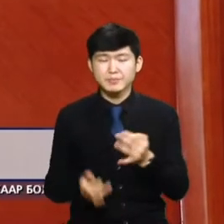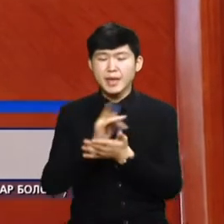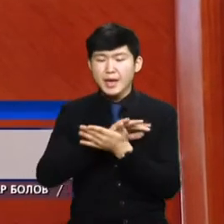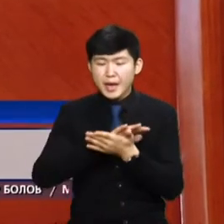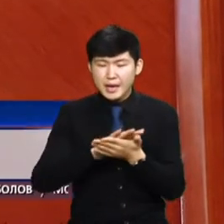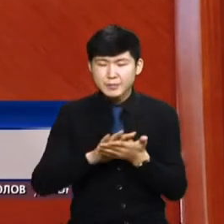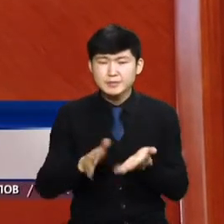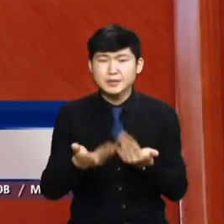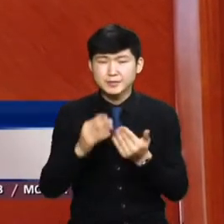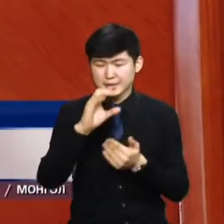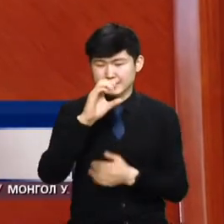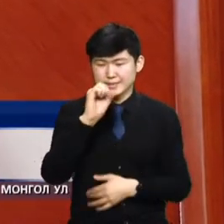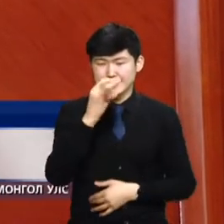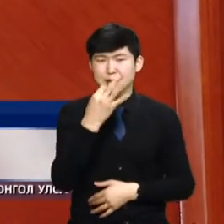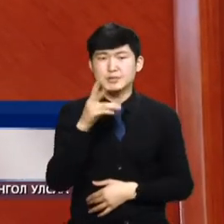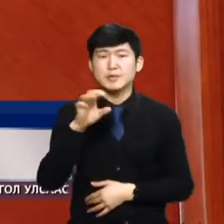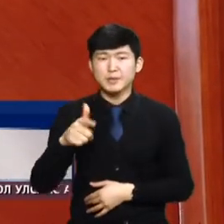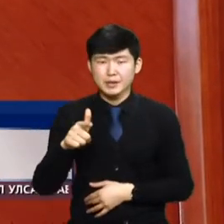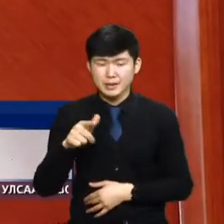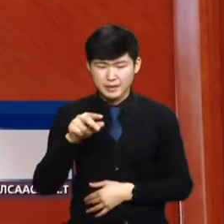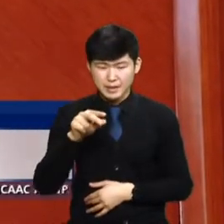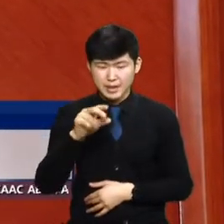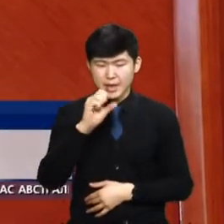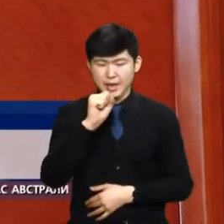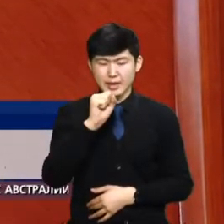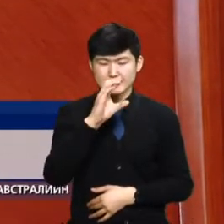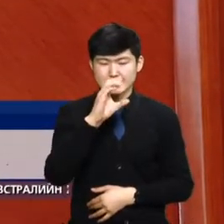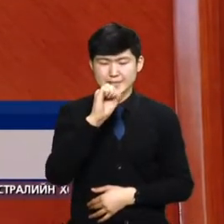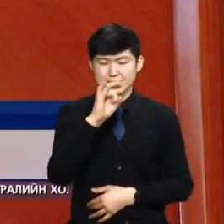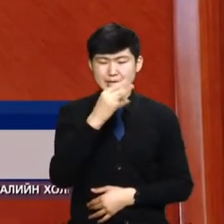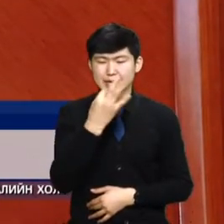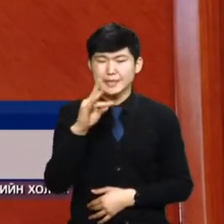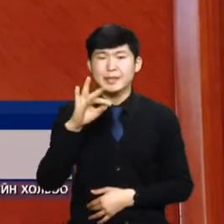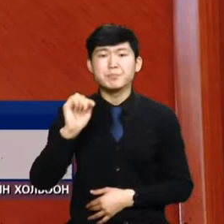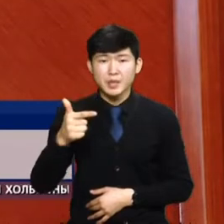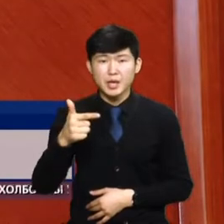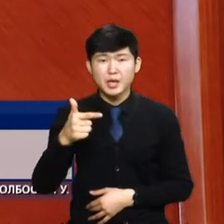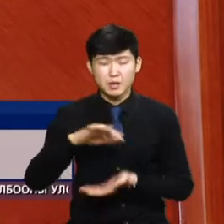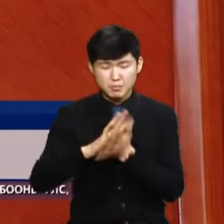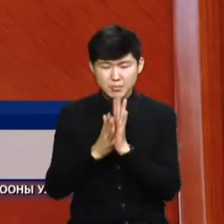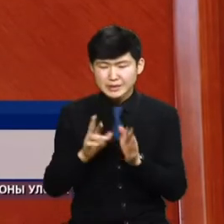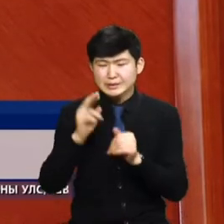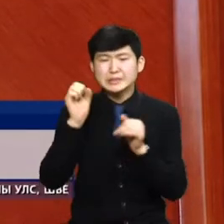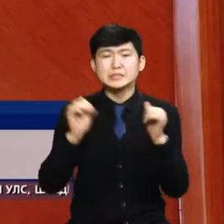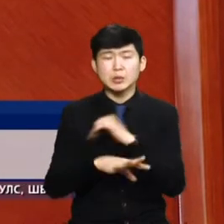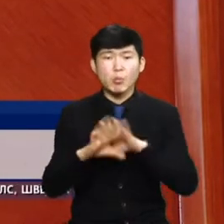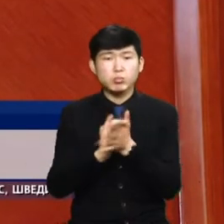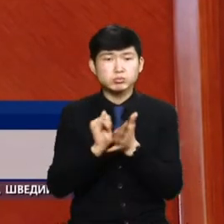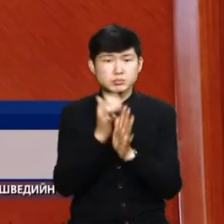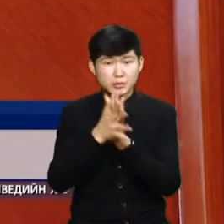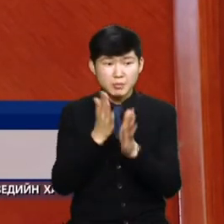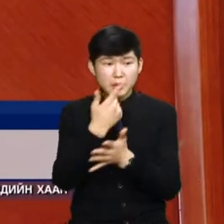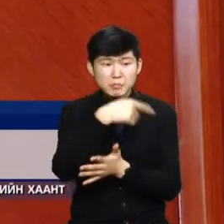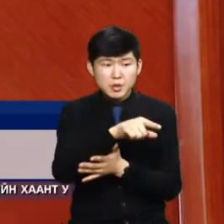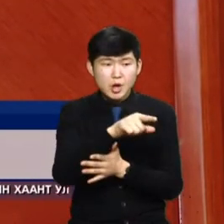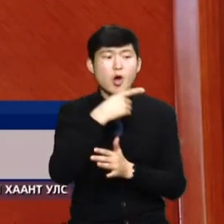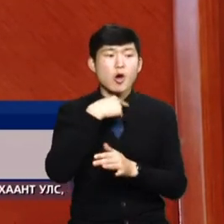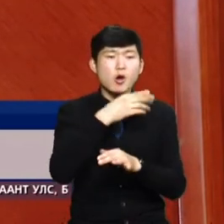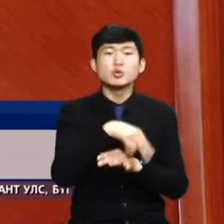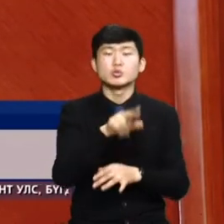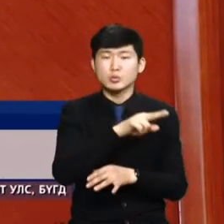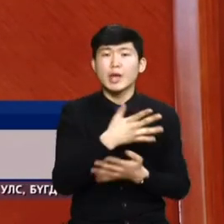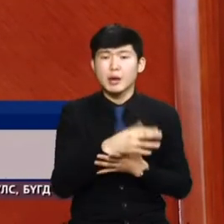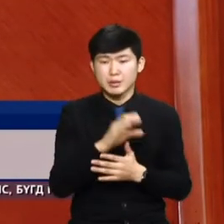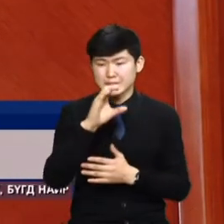ариун цэврийн сарын тэмдгийн үеийн ядуурал гэдэг одоо том том нэртэй аян байгаа. За энэ ямар учиртай гэхээр хэрэгцээ одоо тухайн одоо бүлгийн хүүхдүүд